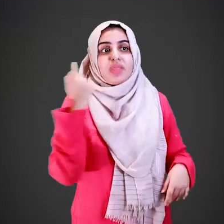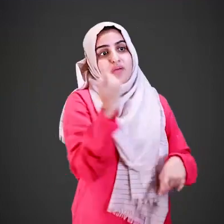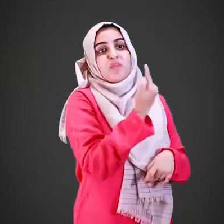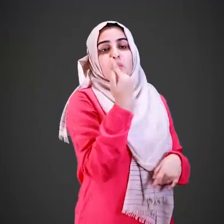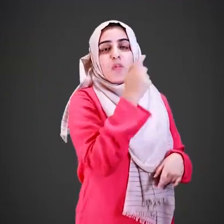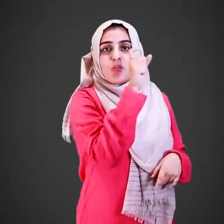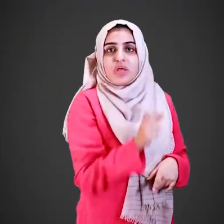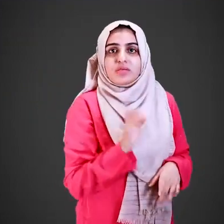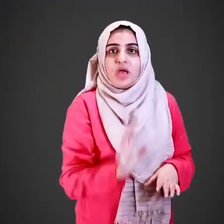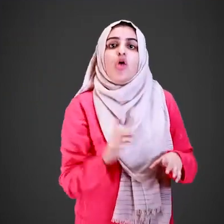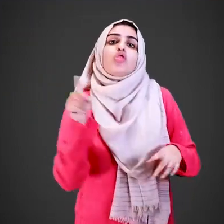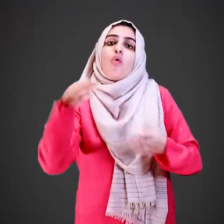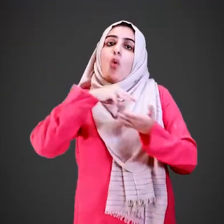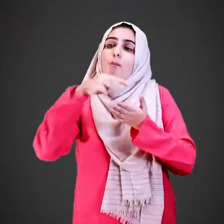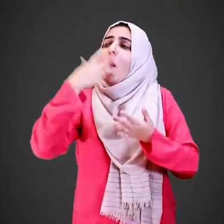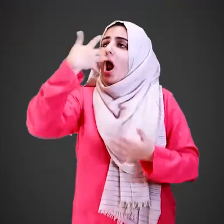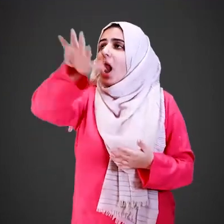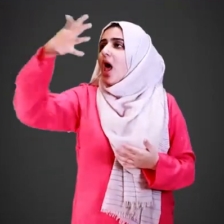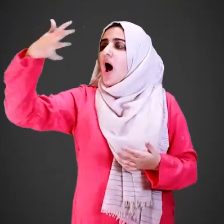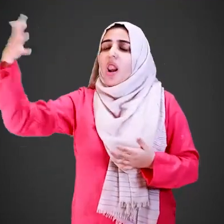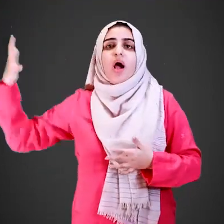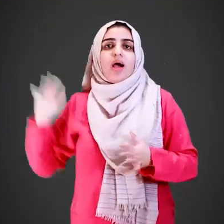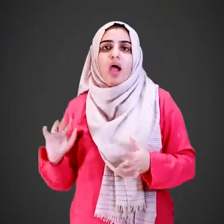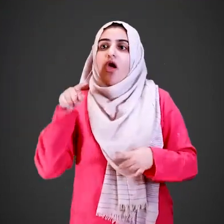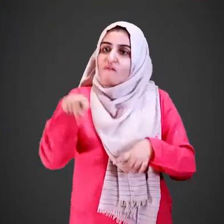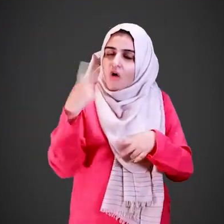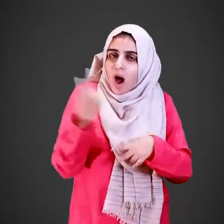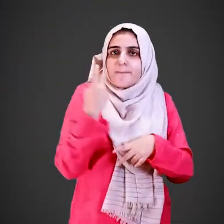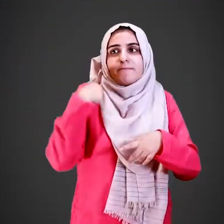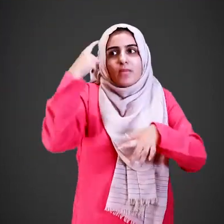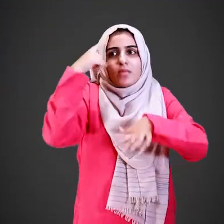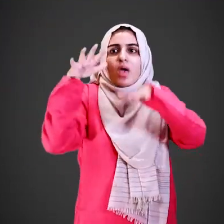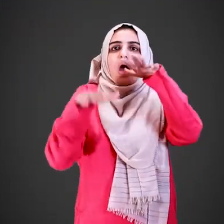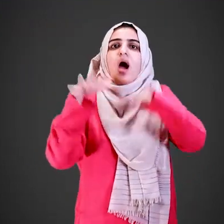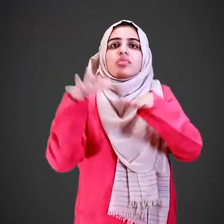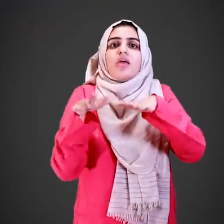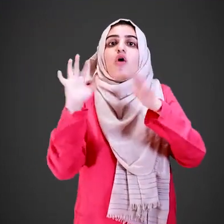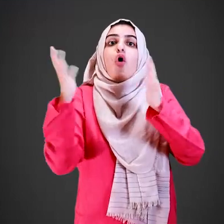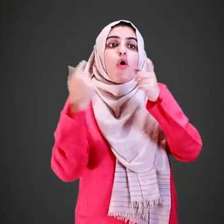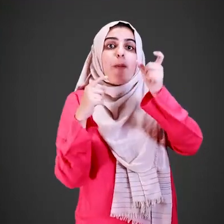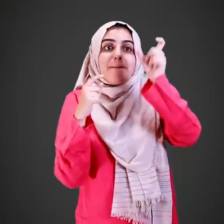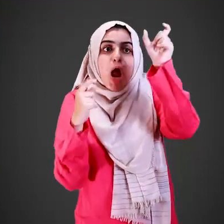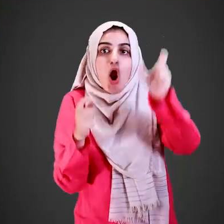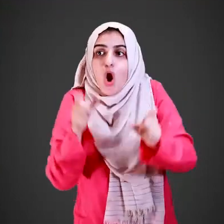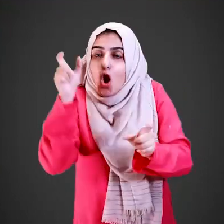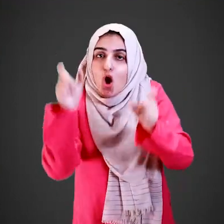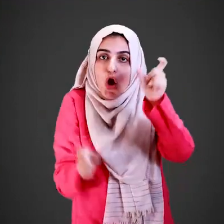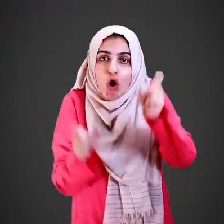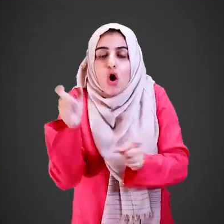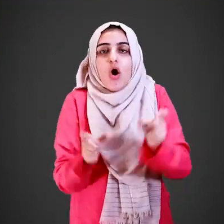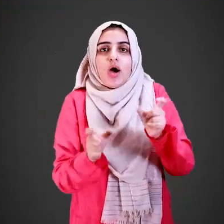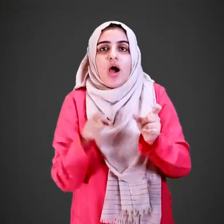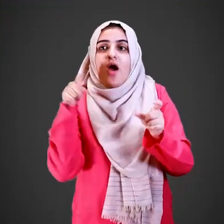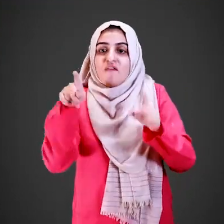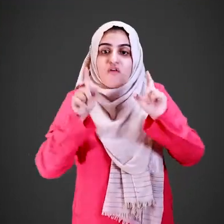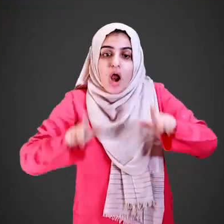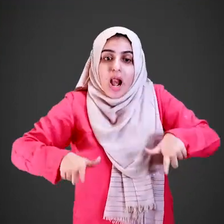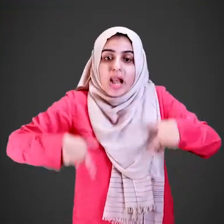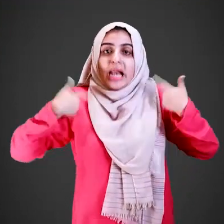है। मिसाल के तौर पे पाकिस्तान की इन हालिया 2-3 सालों में, अभी का जो रीसेंट डेटा देखें पिछले साल का, तो